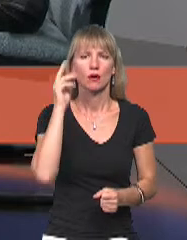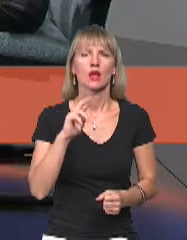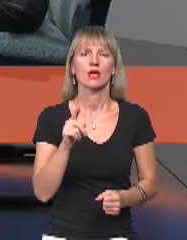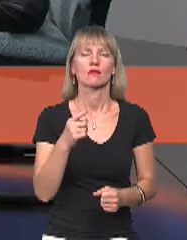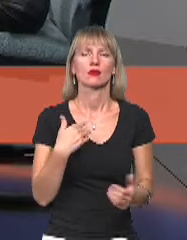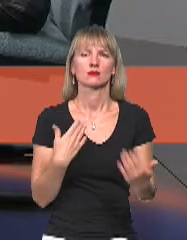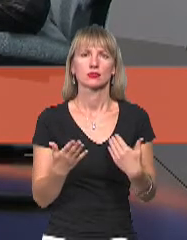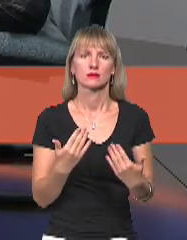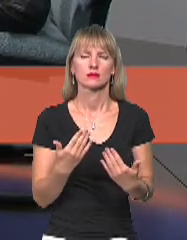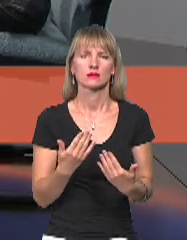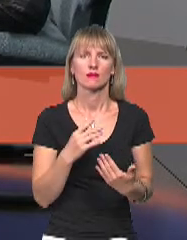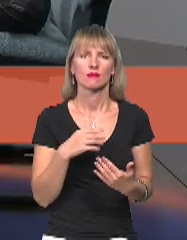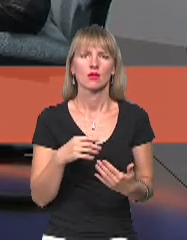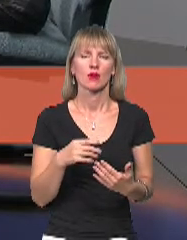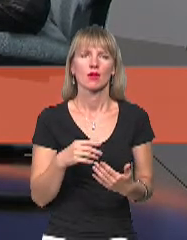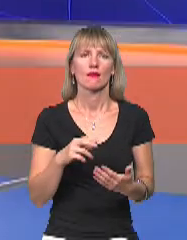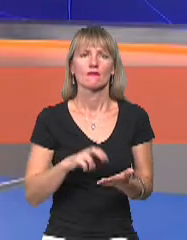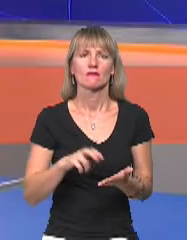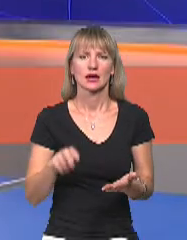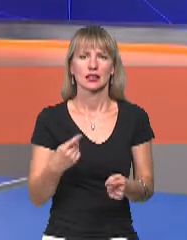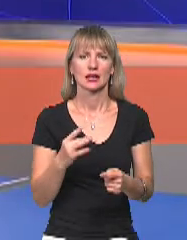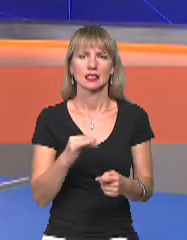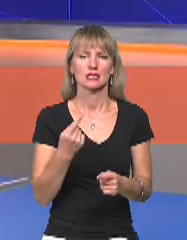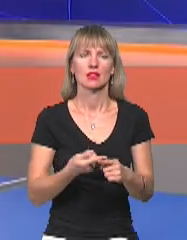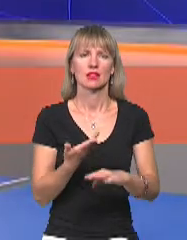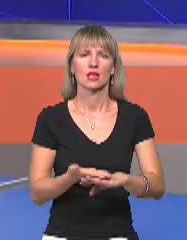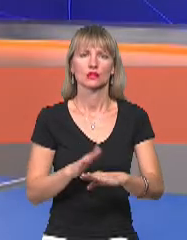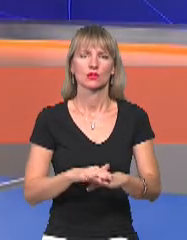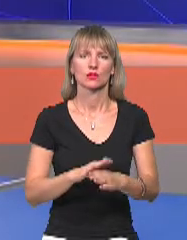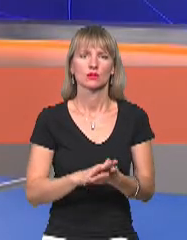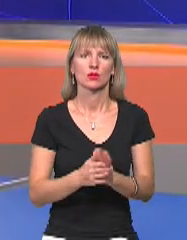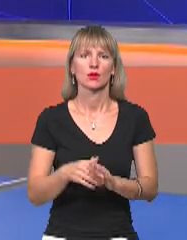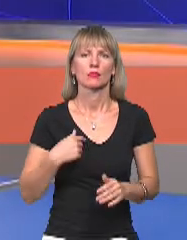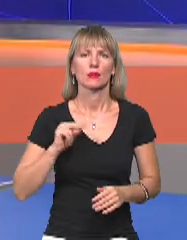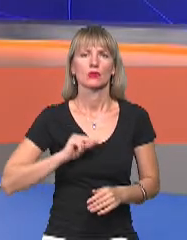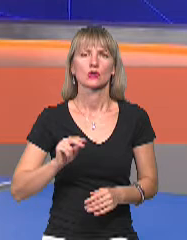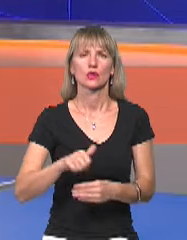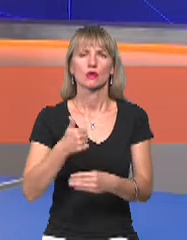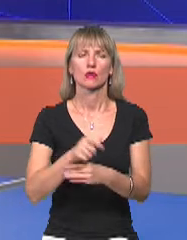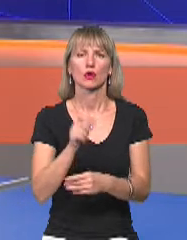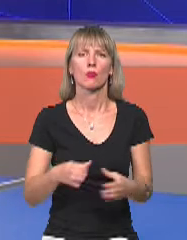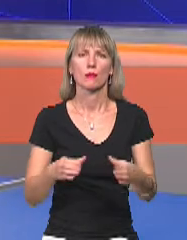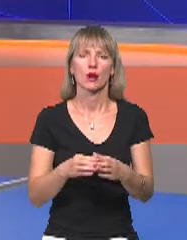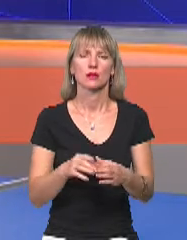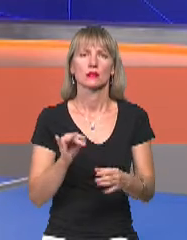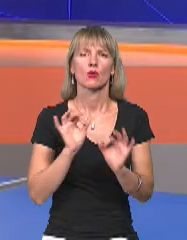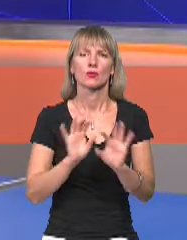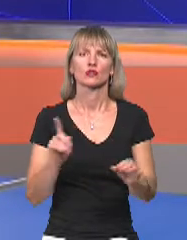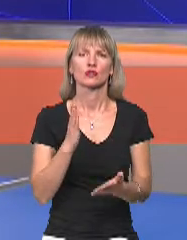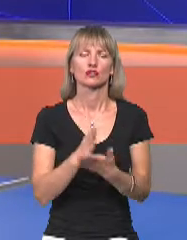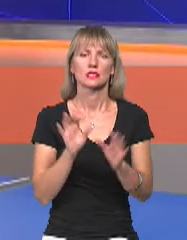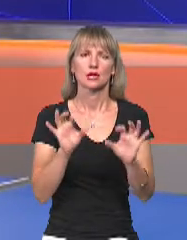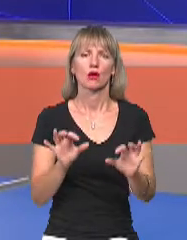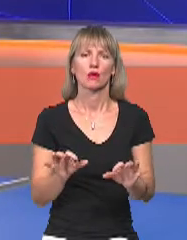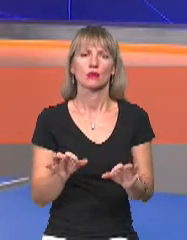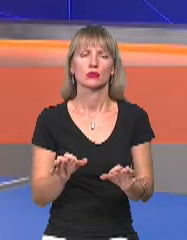з цього скрутного становища? Ну, по-перше, ми працюємо з головами громад. І доводимо до того, що ще законом про